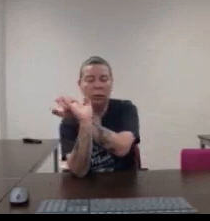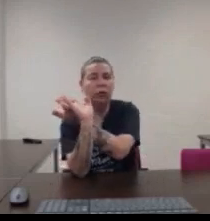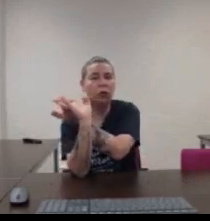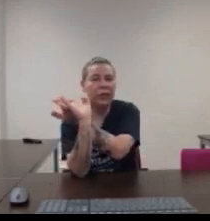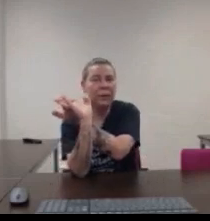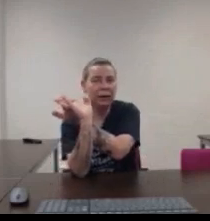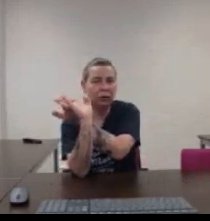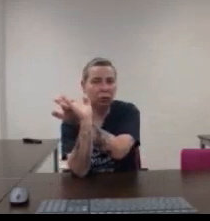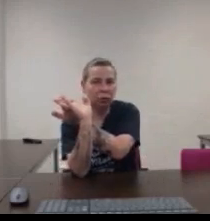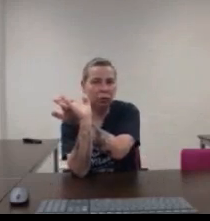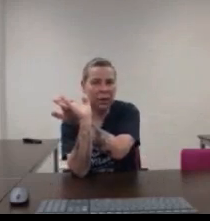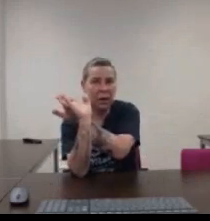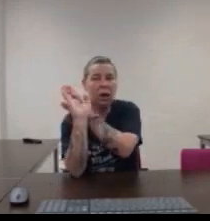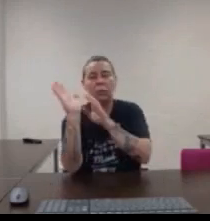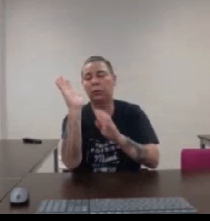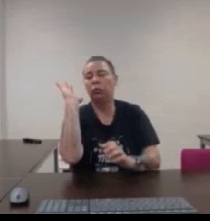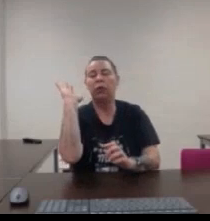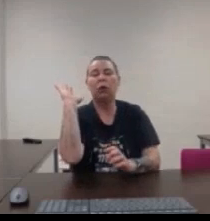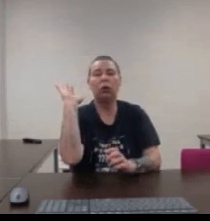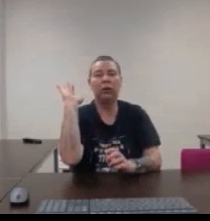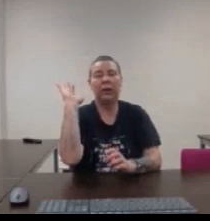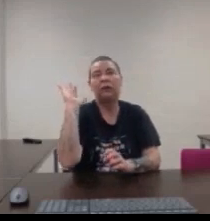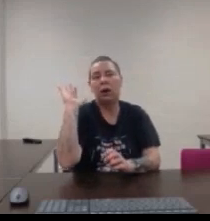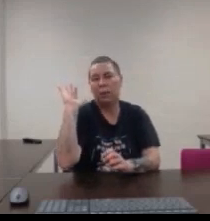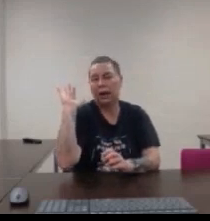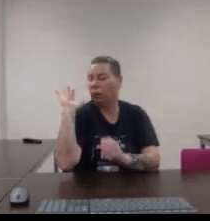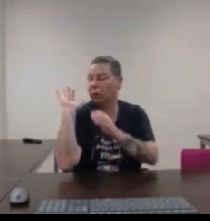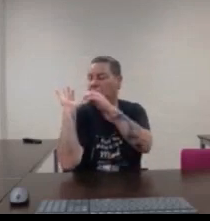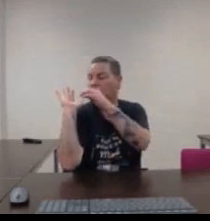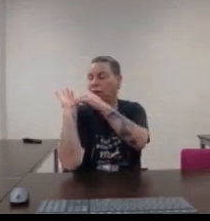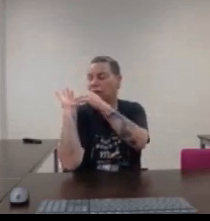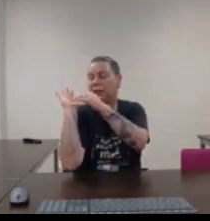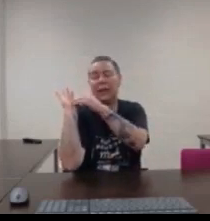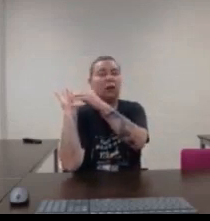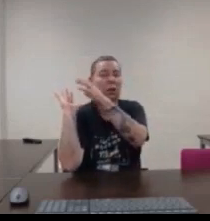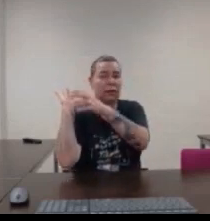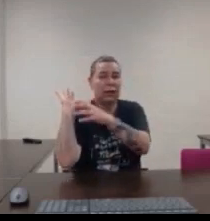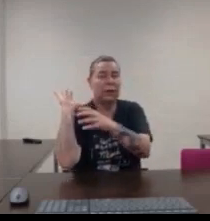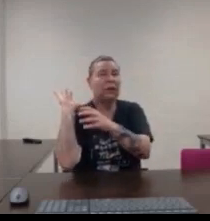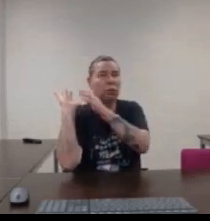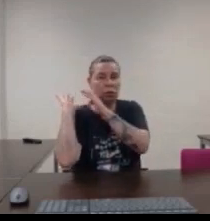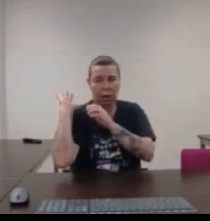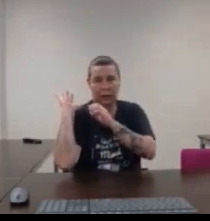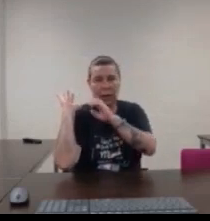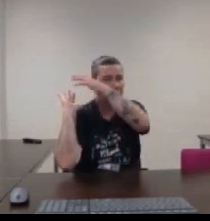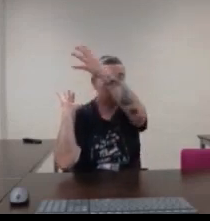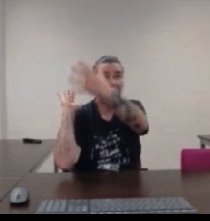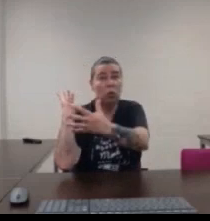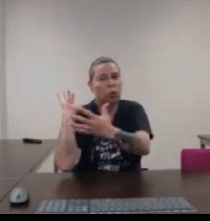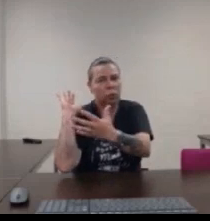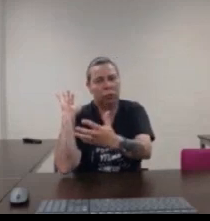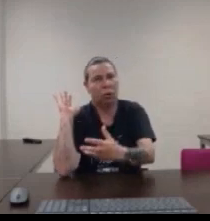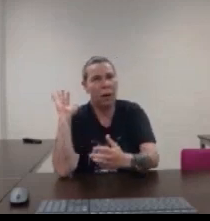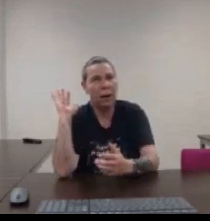ou très longtemps en hyperextension du poignet, alors je pense souvent aux serveurs par exemple qui tiennent des plateaux comme ça qui